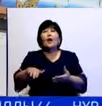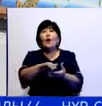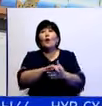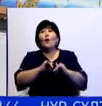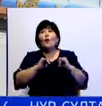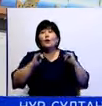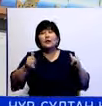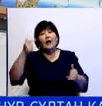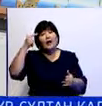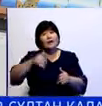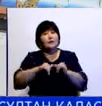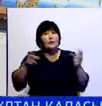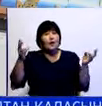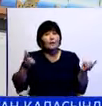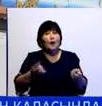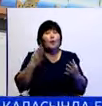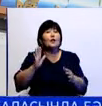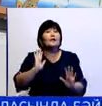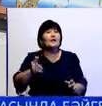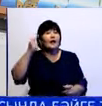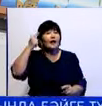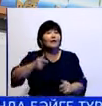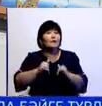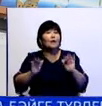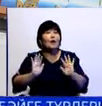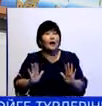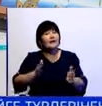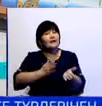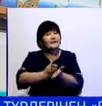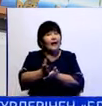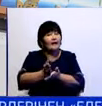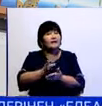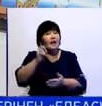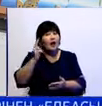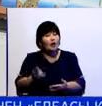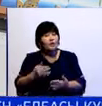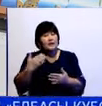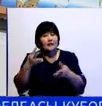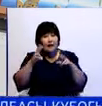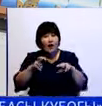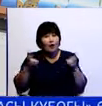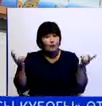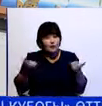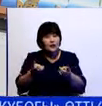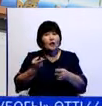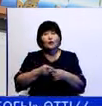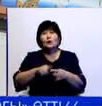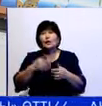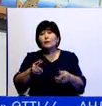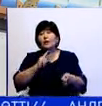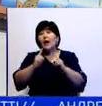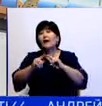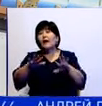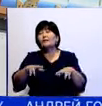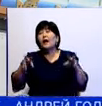міндетті түрде ғылымның дамуы қажет. Оны тек қана ғылымды дамытып қана қоймай, саяси, әлеуметтік жақты біз қарау керекпіз. Сондықтан да осы мынау